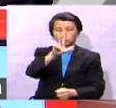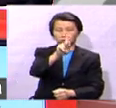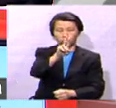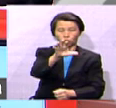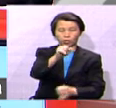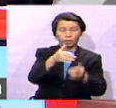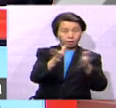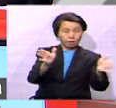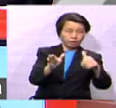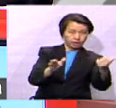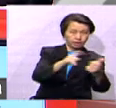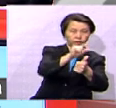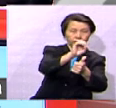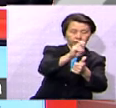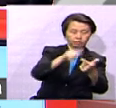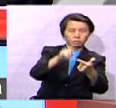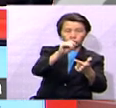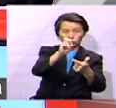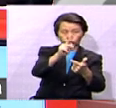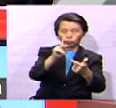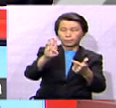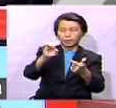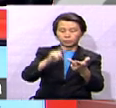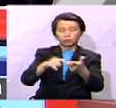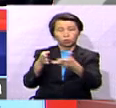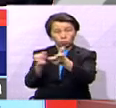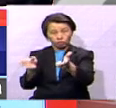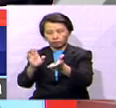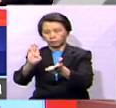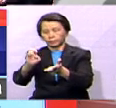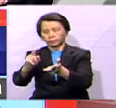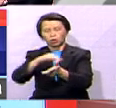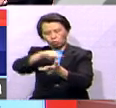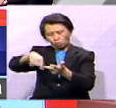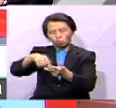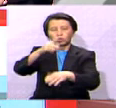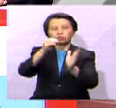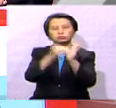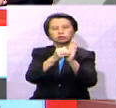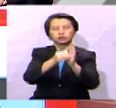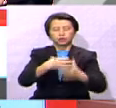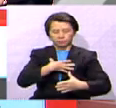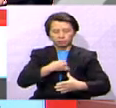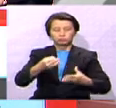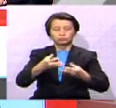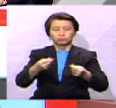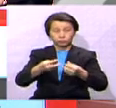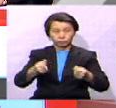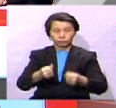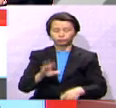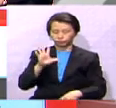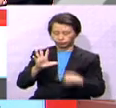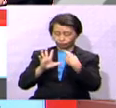berlainan iaitu Kuala Sungai Gali, Kuala Tok Bali dan Kuala Semerak masing-masing di Pasir Putih. Dan operasi yang dijalankan lima